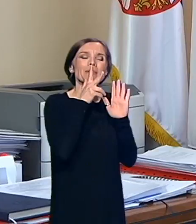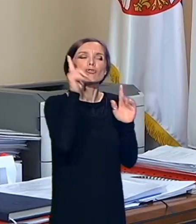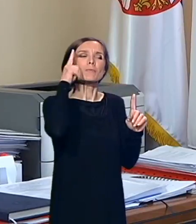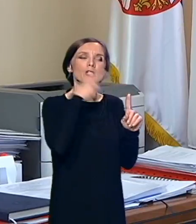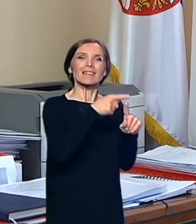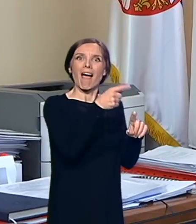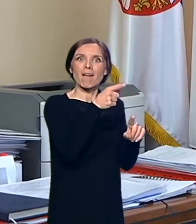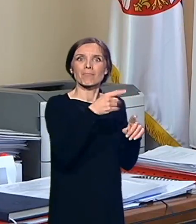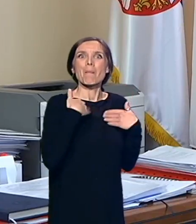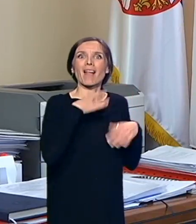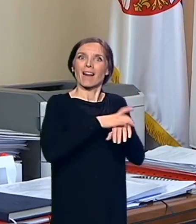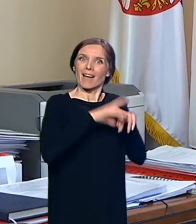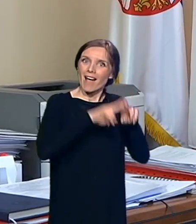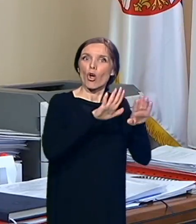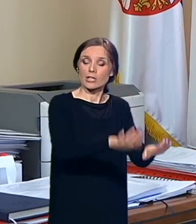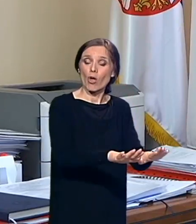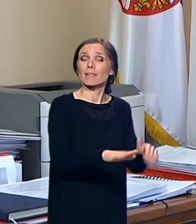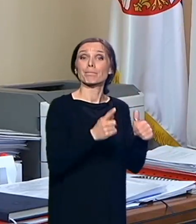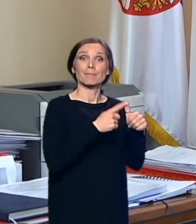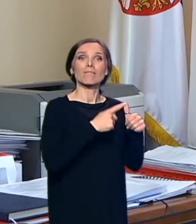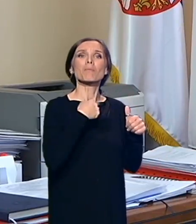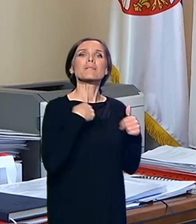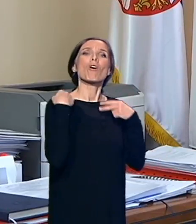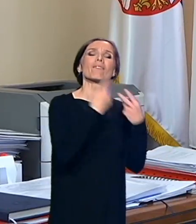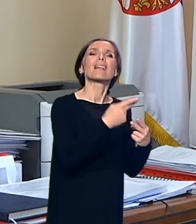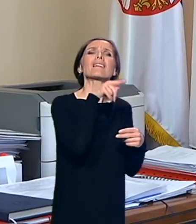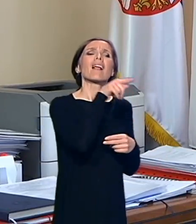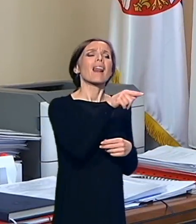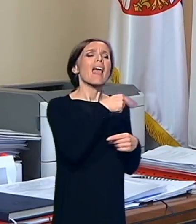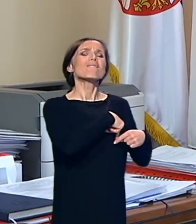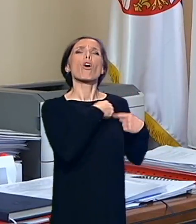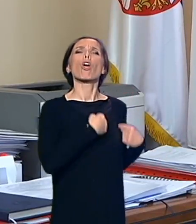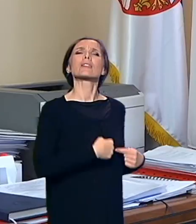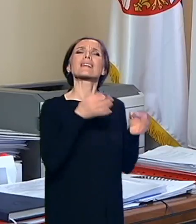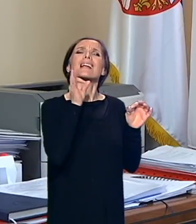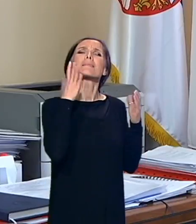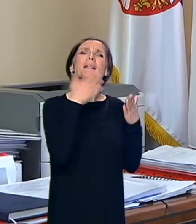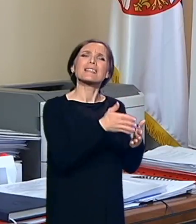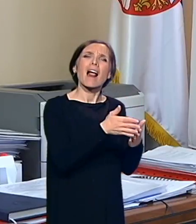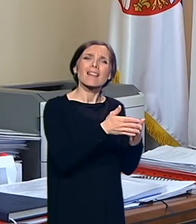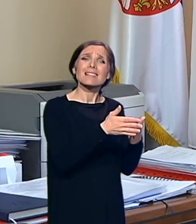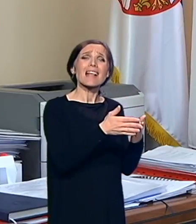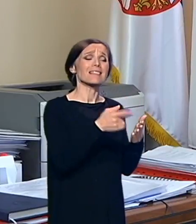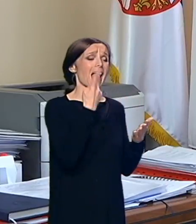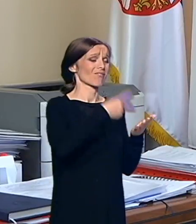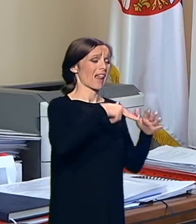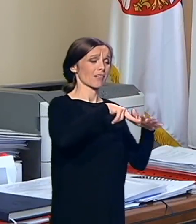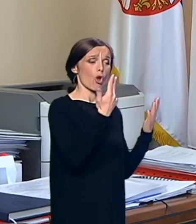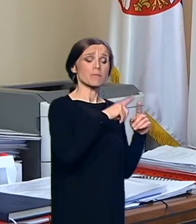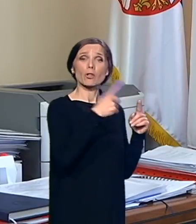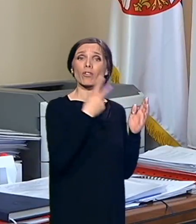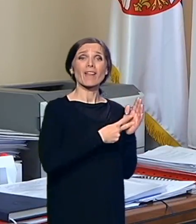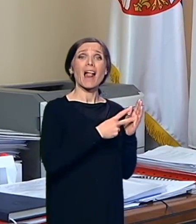specijalizacije koje su bile ukinute 2008. godine i njih nije bilo praktično od 2008. do 2014. godine.